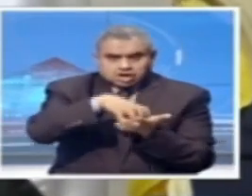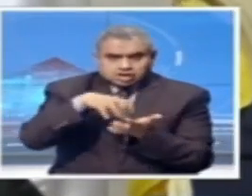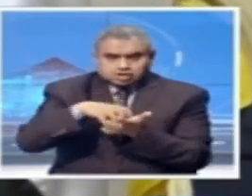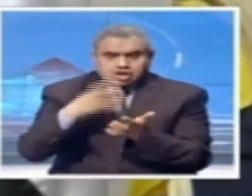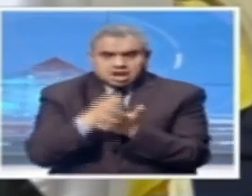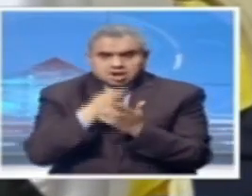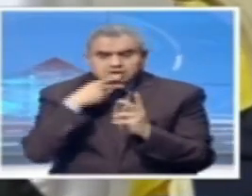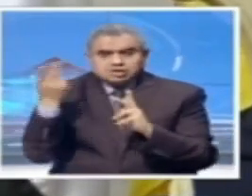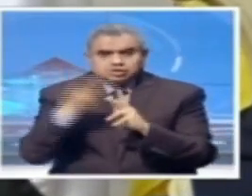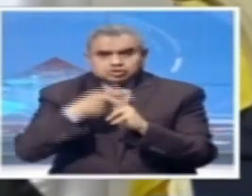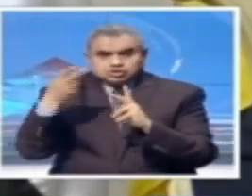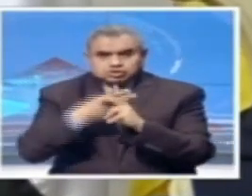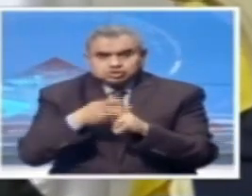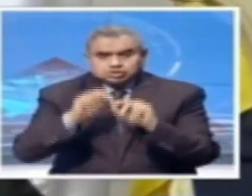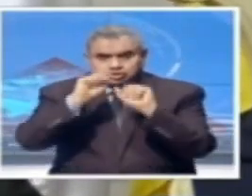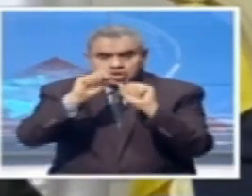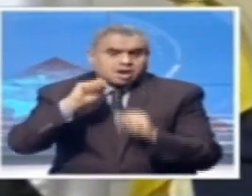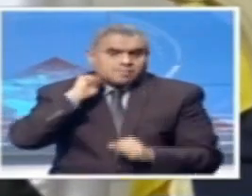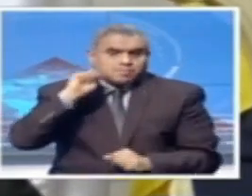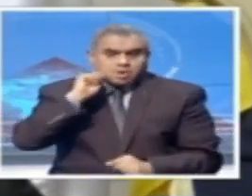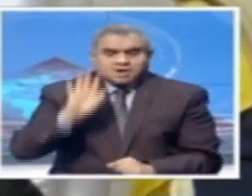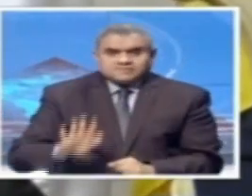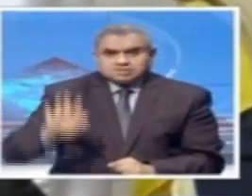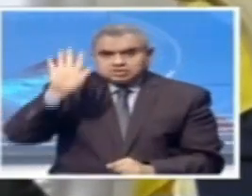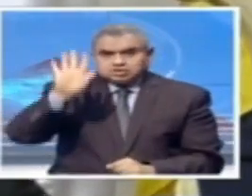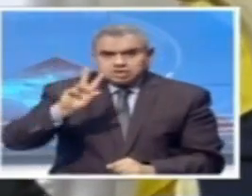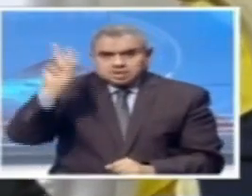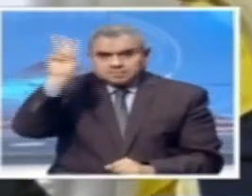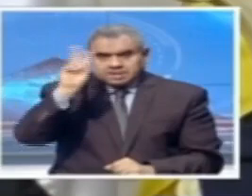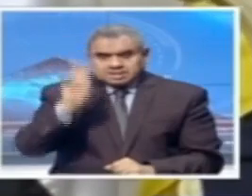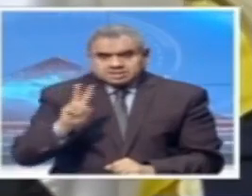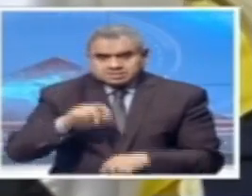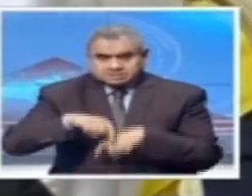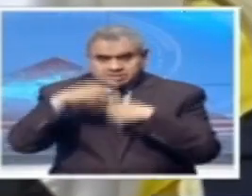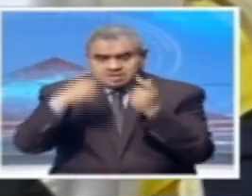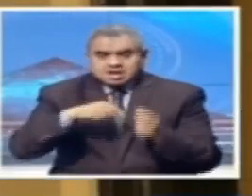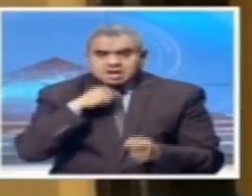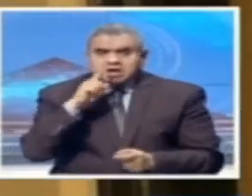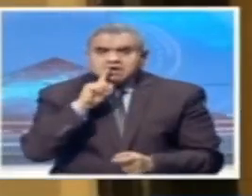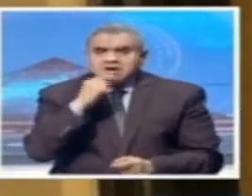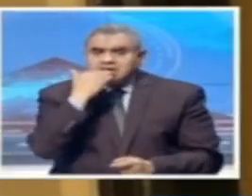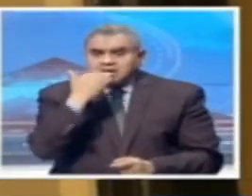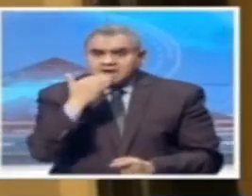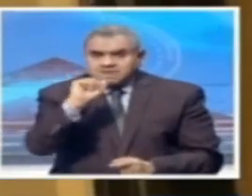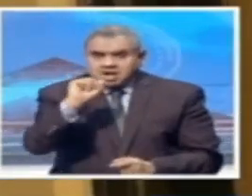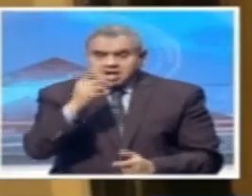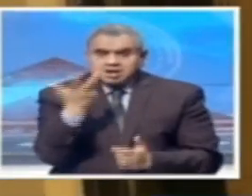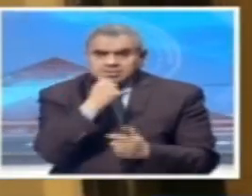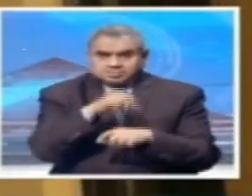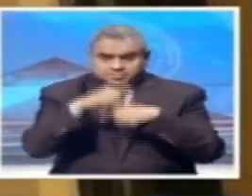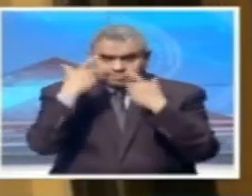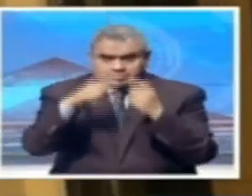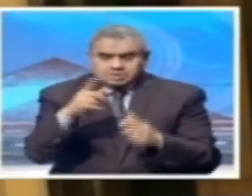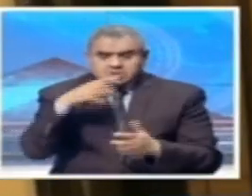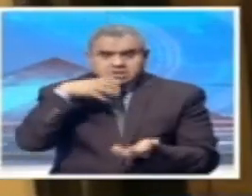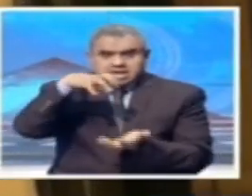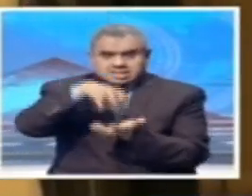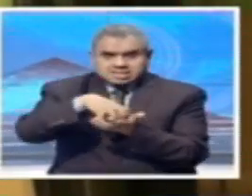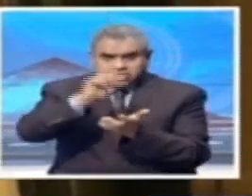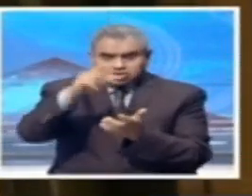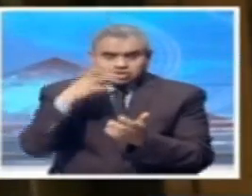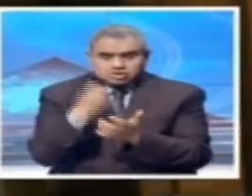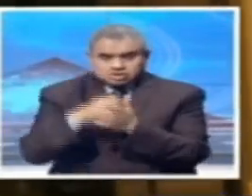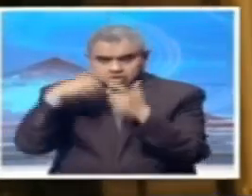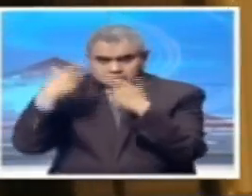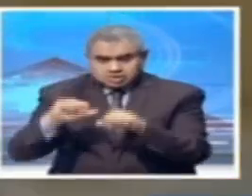المواطني محافظة شمال سيناء مدينة رفح والشيخ زويد. سكن بديل عملت الدولة على توفيره